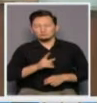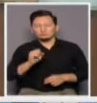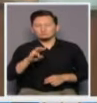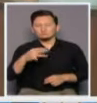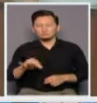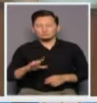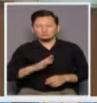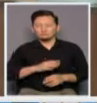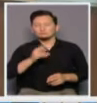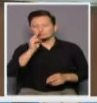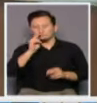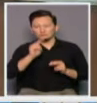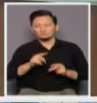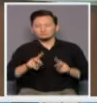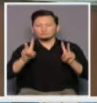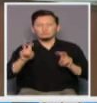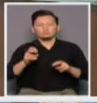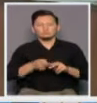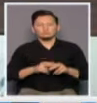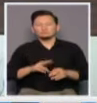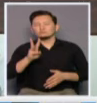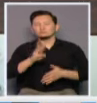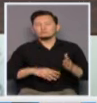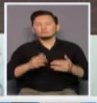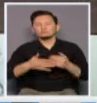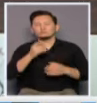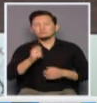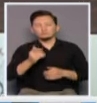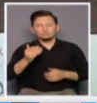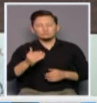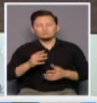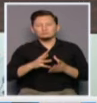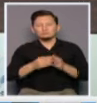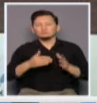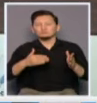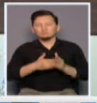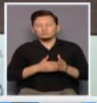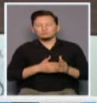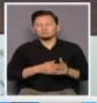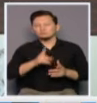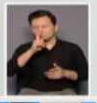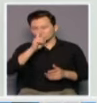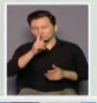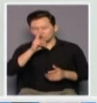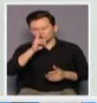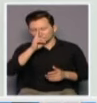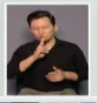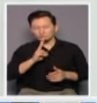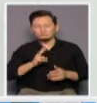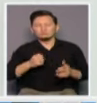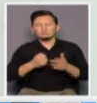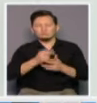признан виновным в совершении уголовных правонарушений. Ему назначено наказание в виде ограничения свободы сроком на 1 год 2 месяца с